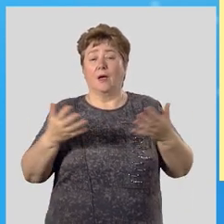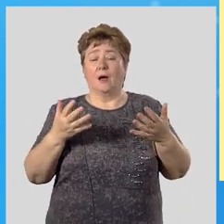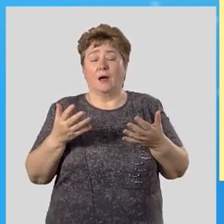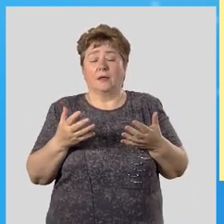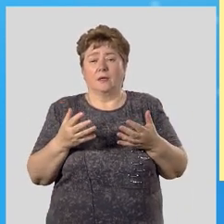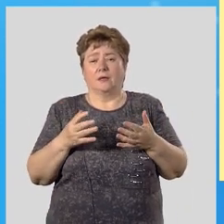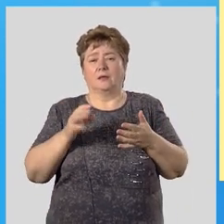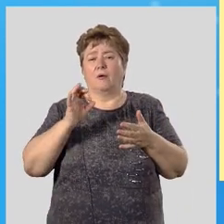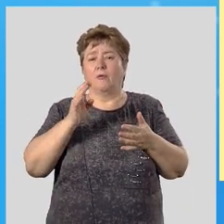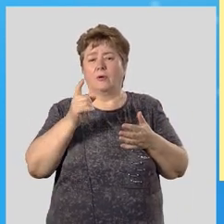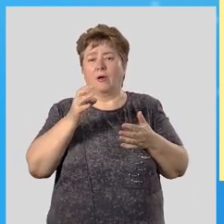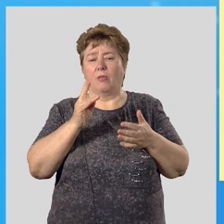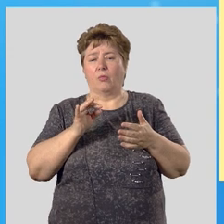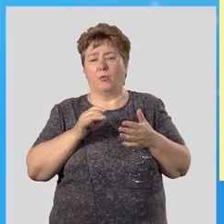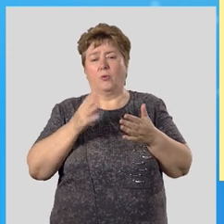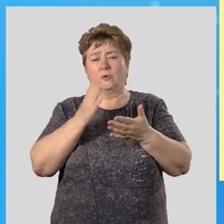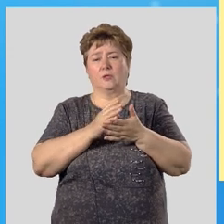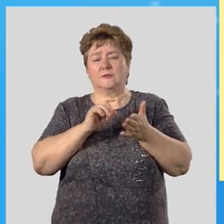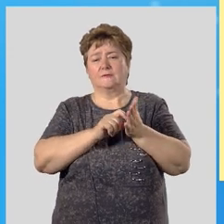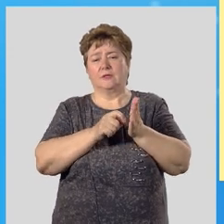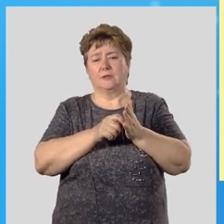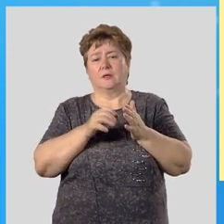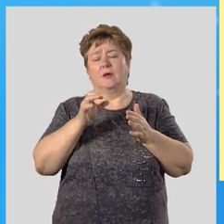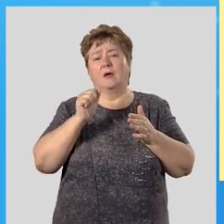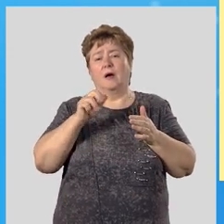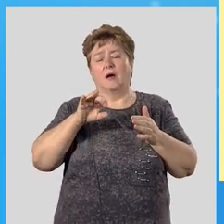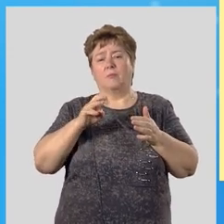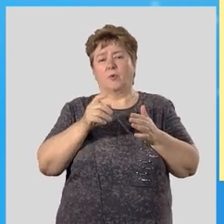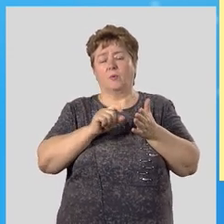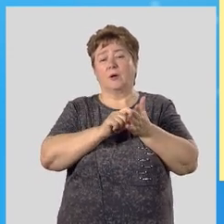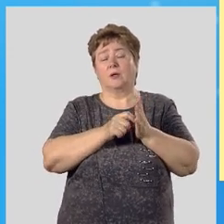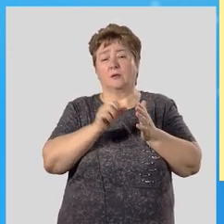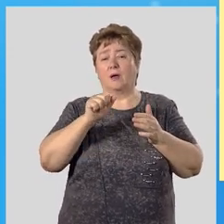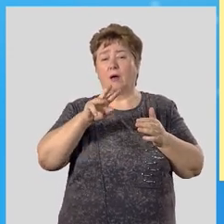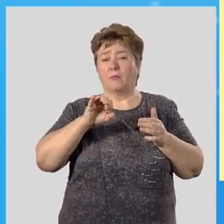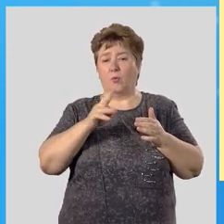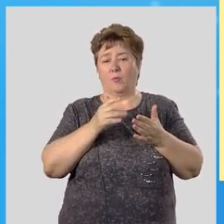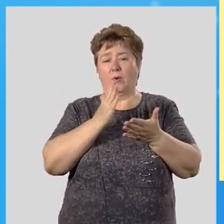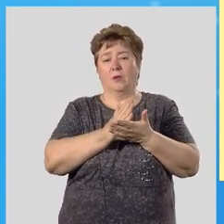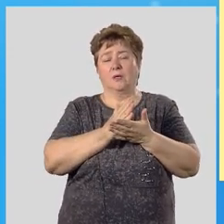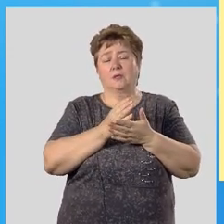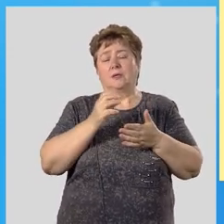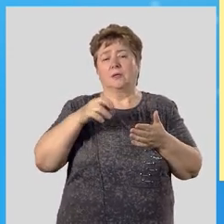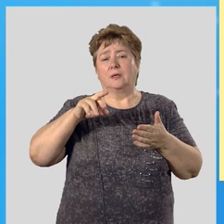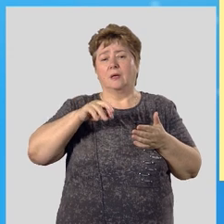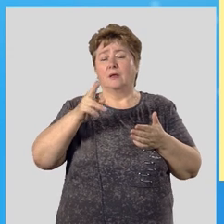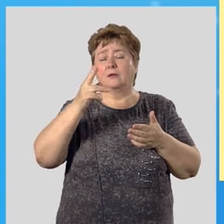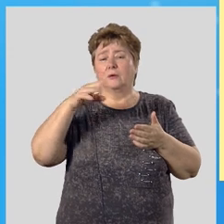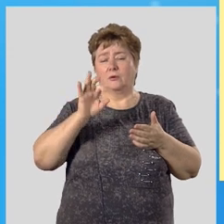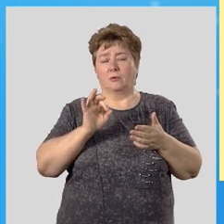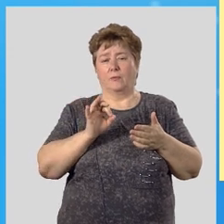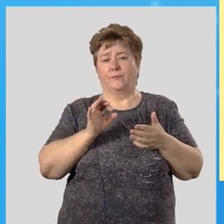Какие же органоиды имеются в клетке амебы? Клетка амебы содержит ядро,